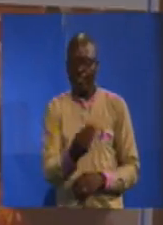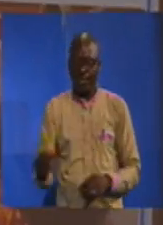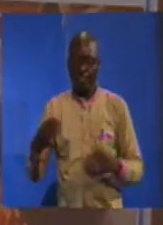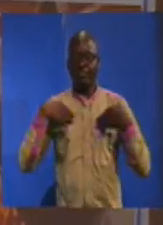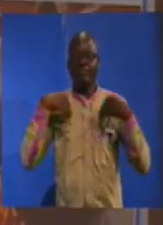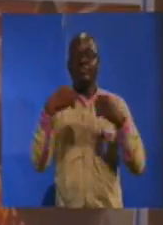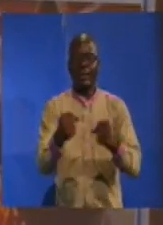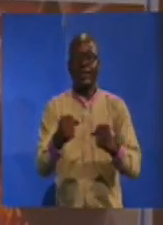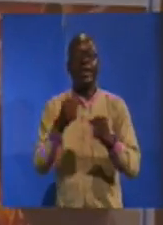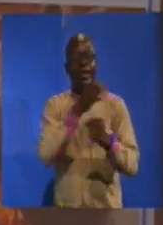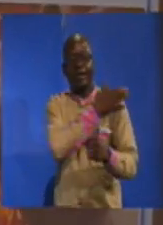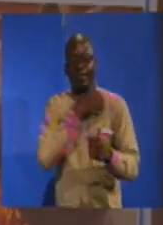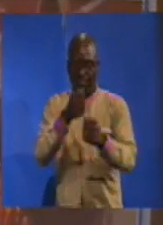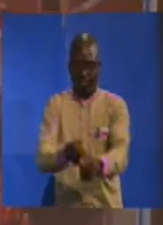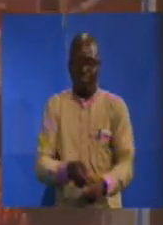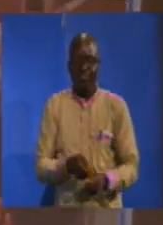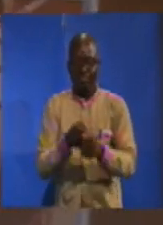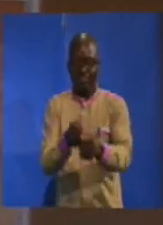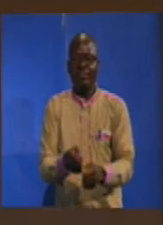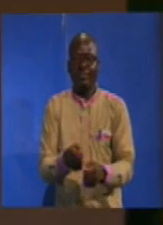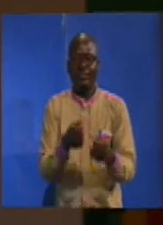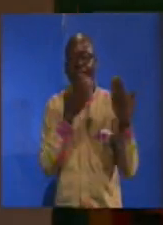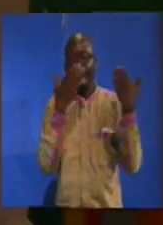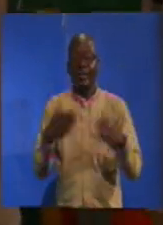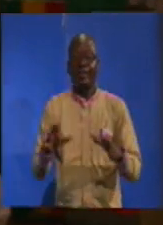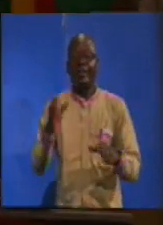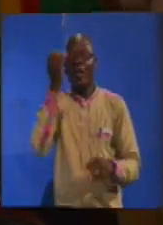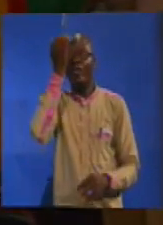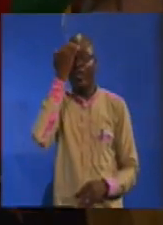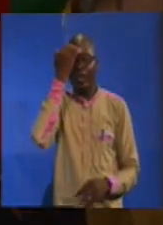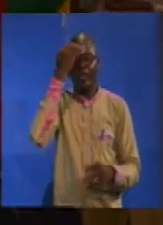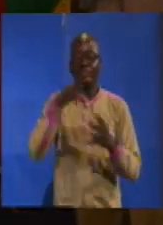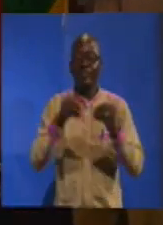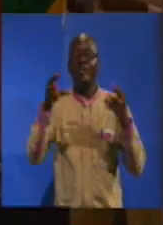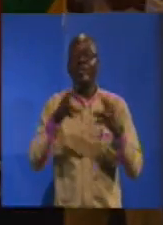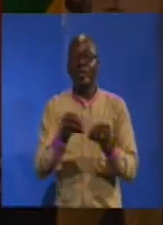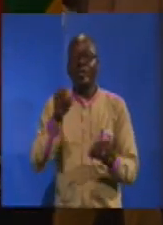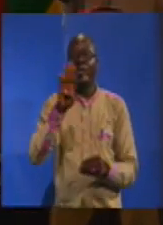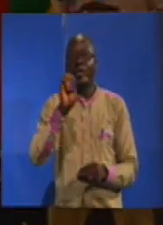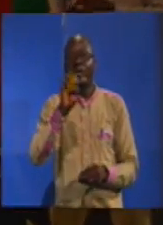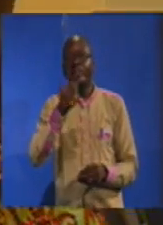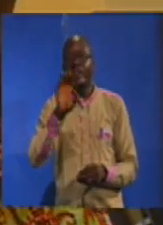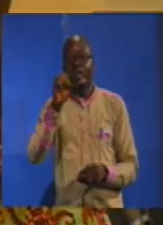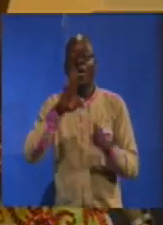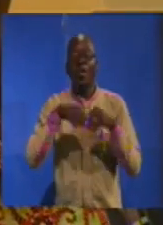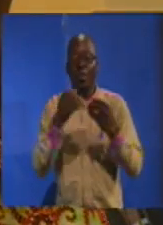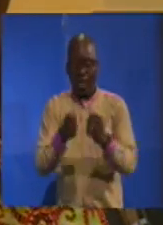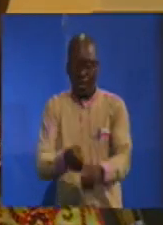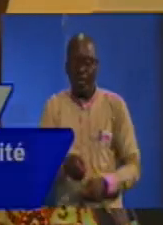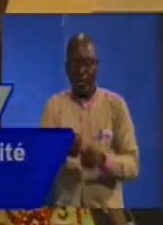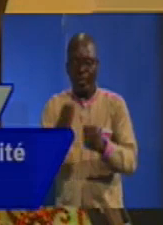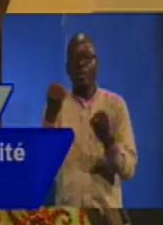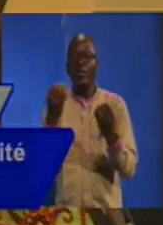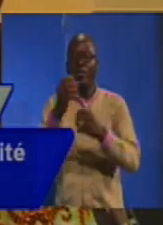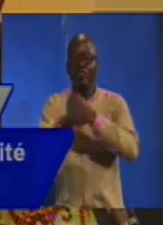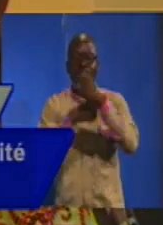santé et d'agriculture. Oui, alors déjà nous connaissons le coton BD, le coton qu'on a cultivé pendant un certain nombre d'années,